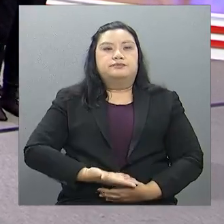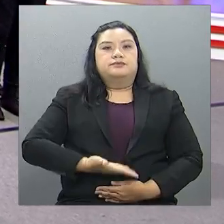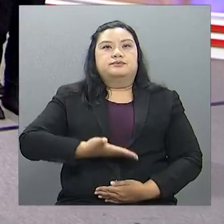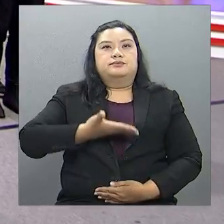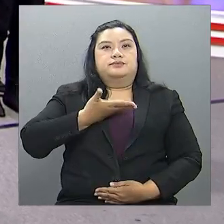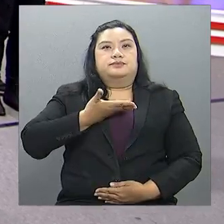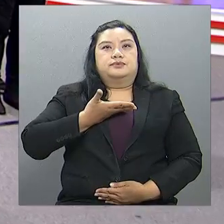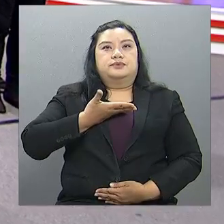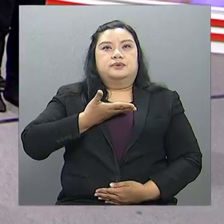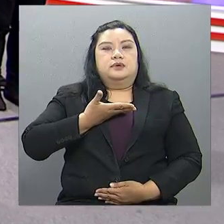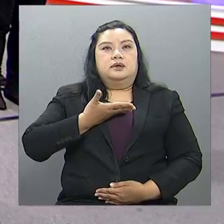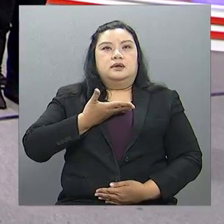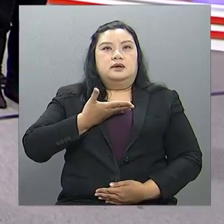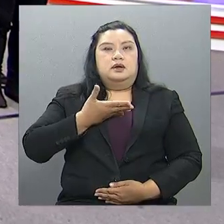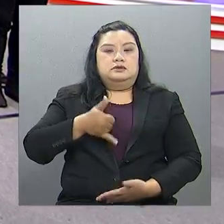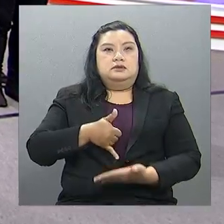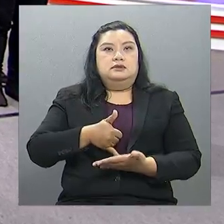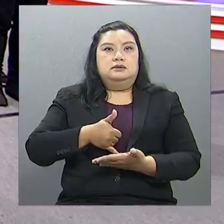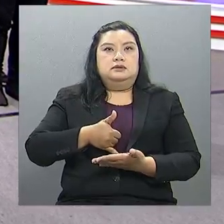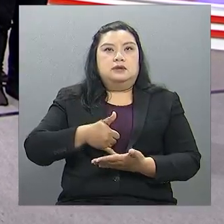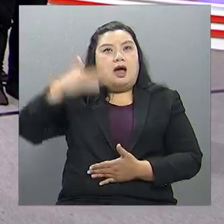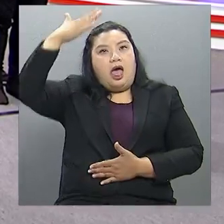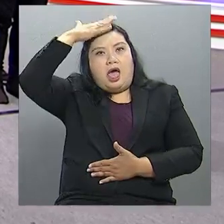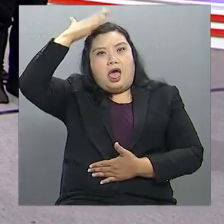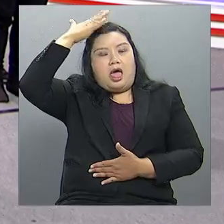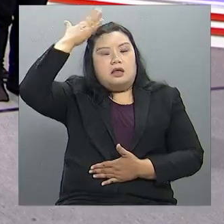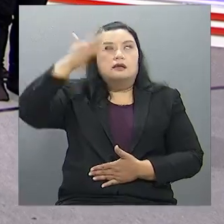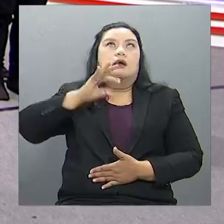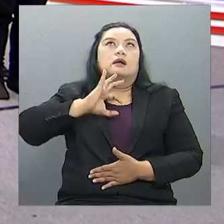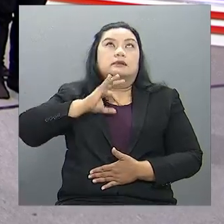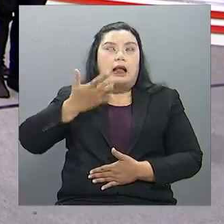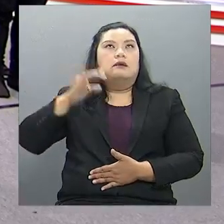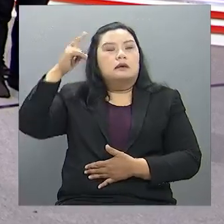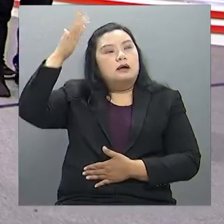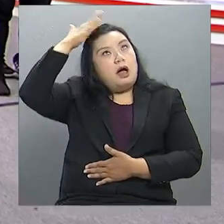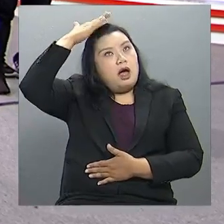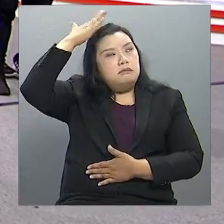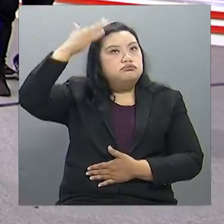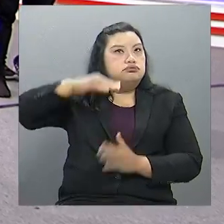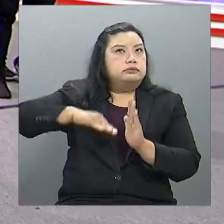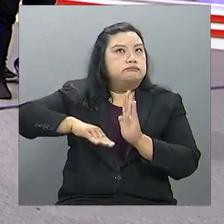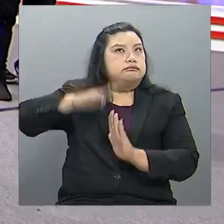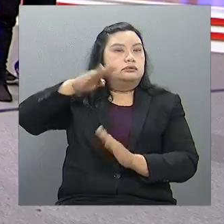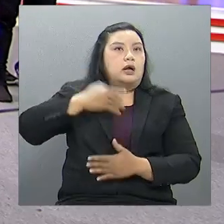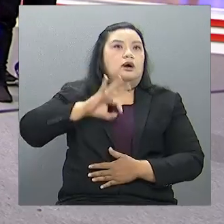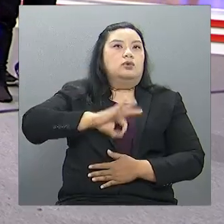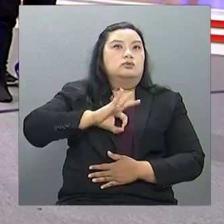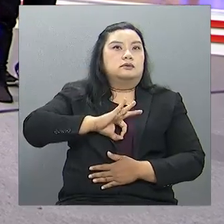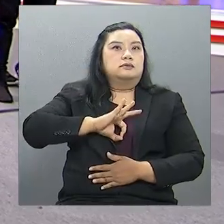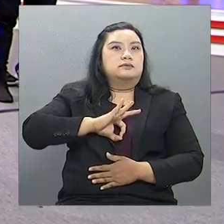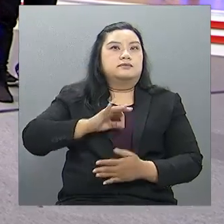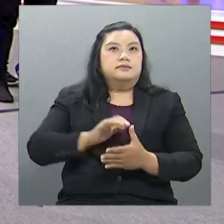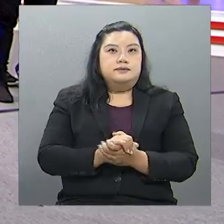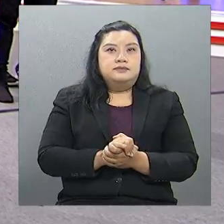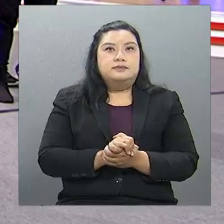ตัสงๆแล้เราจบคๆที่เท่าเราคืมนจะมารน้หนกที่ปิ bloomข้เทาดานนอก ihrer